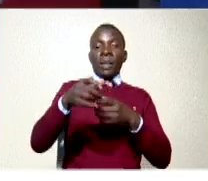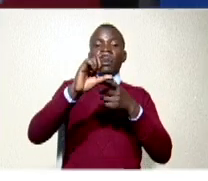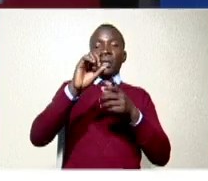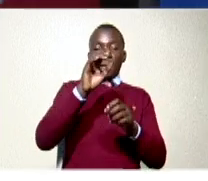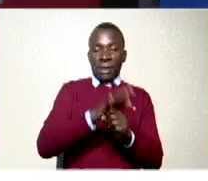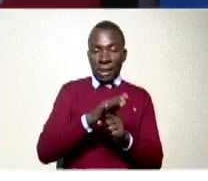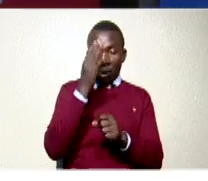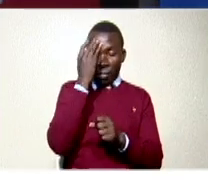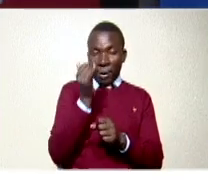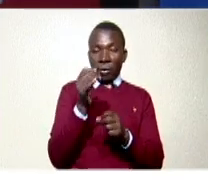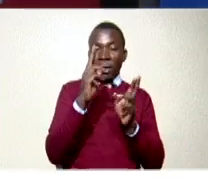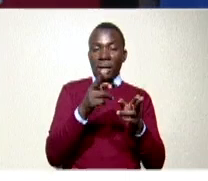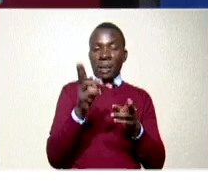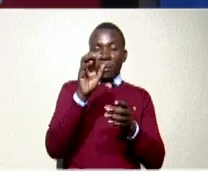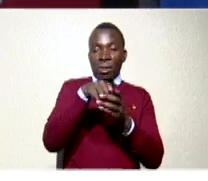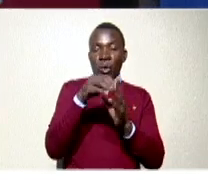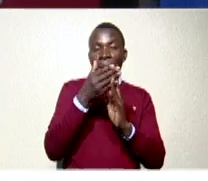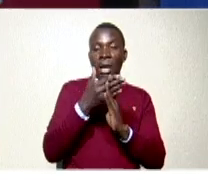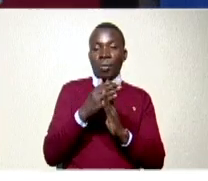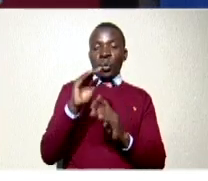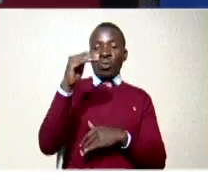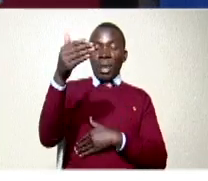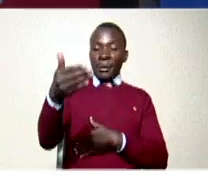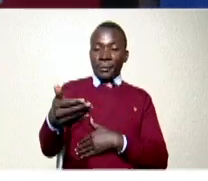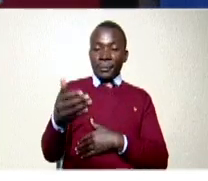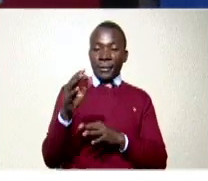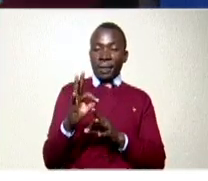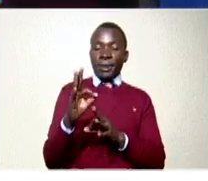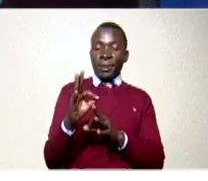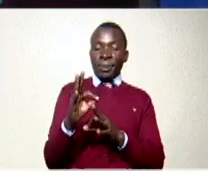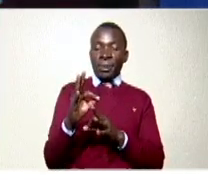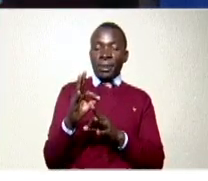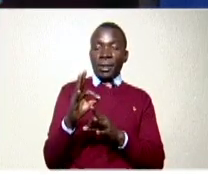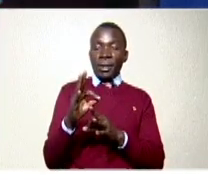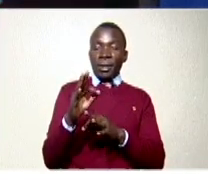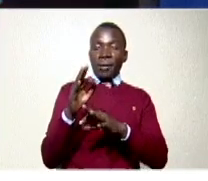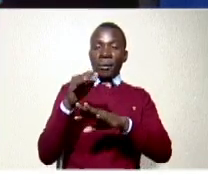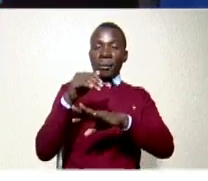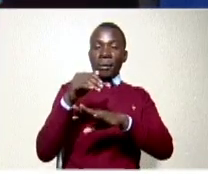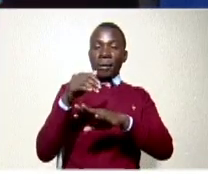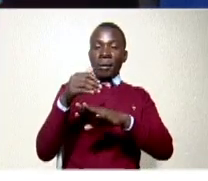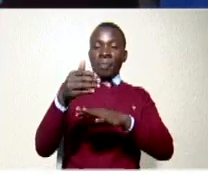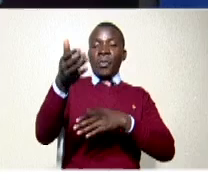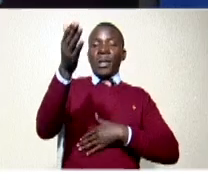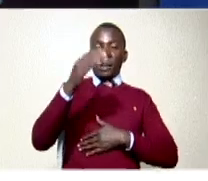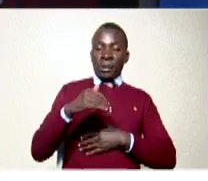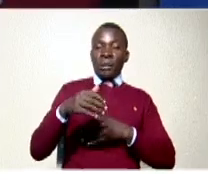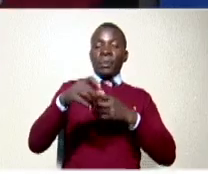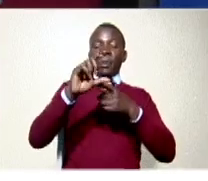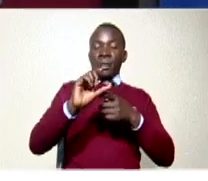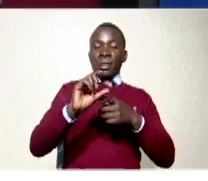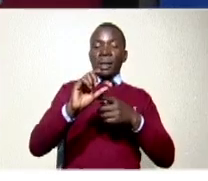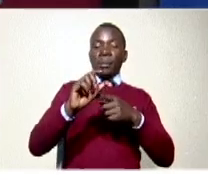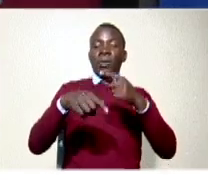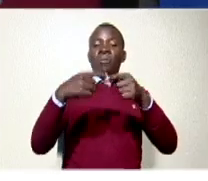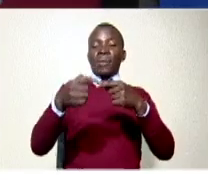nuko n'ubundi hasanzwe harimo icyuho bituma ibyatumijwe nibyongereye usanga icyuho gikomeza kuzamuka kuri